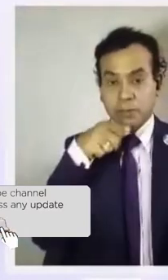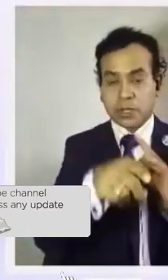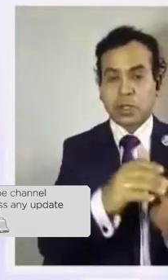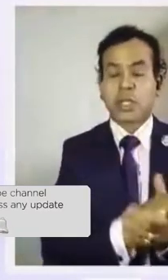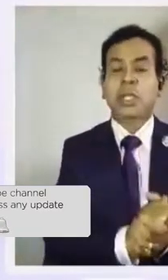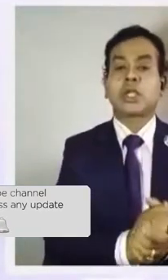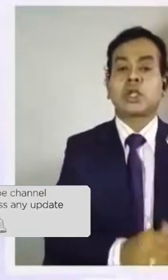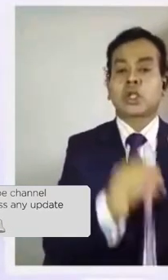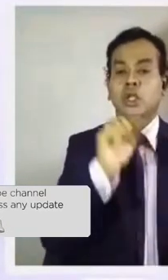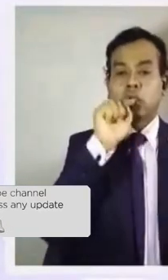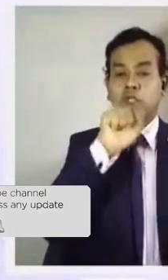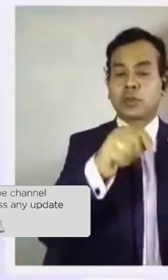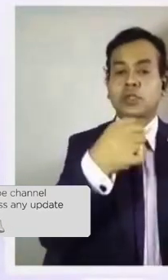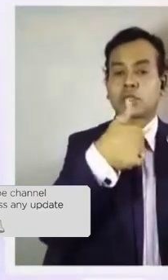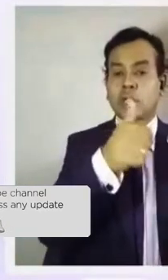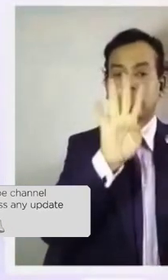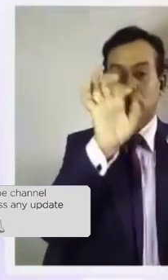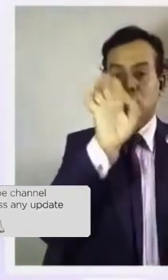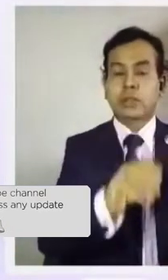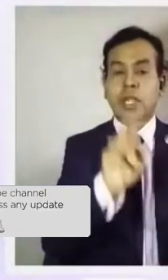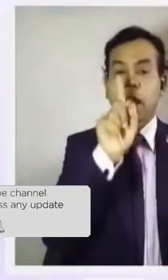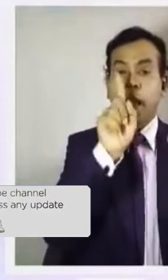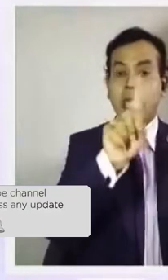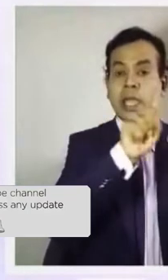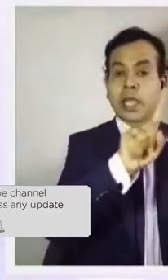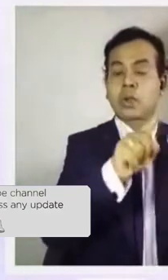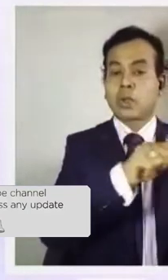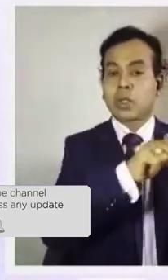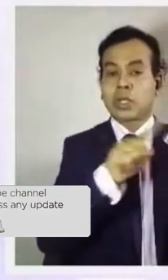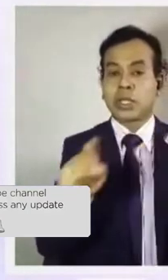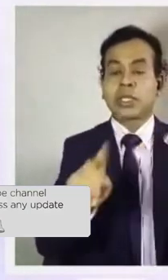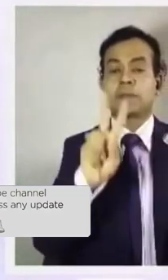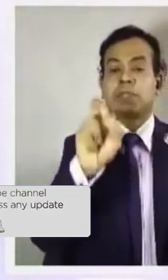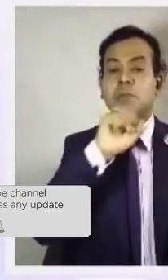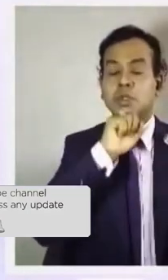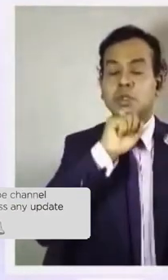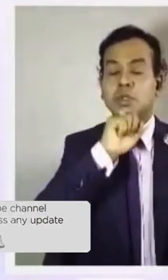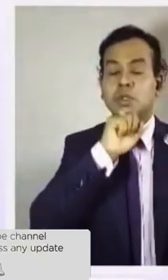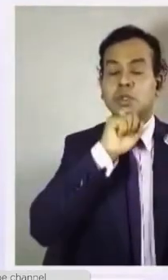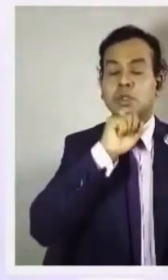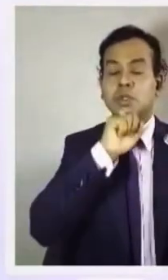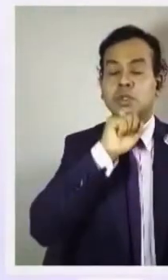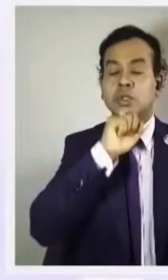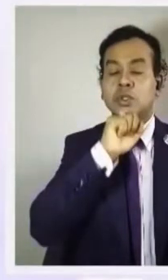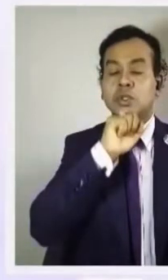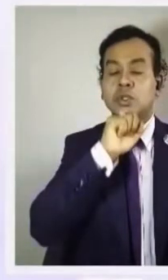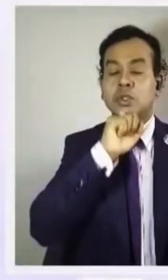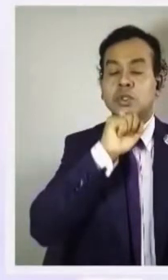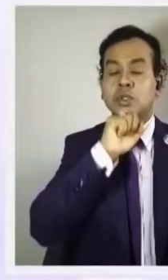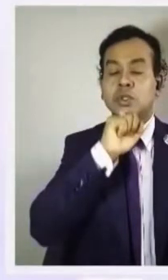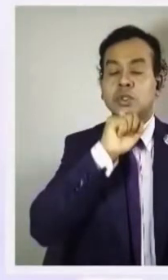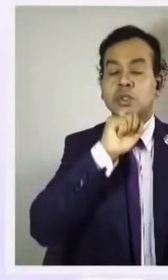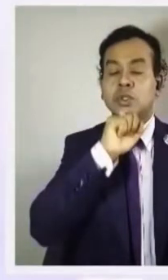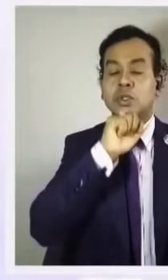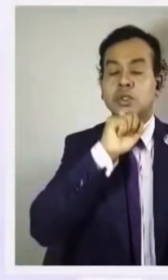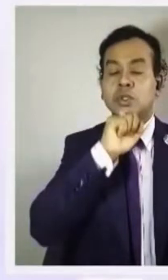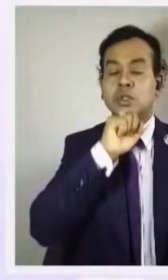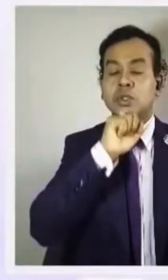1.07%, 21 থেকে 30 বছরের 82 জন, 2.93%, 31 থেকে 40